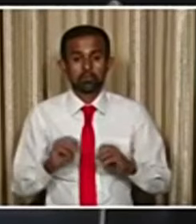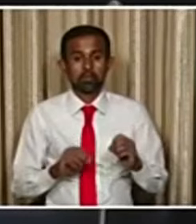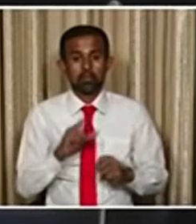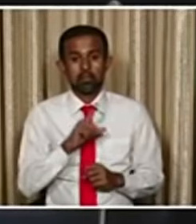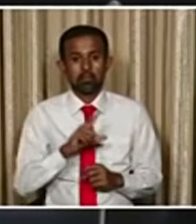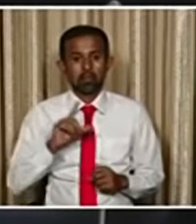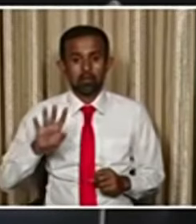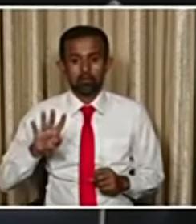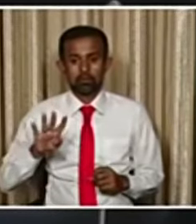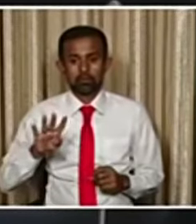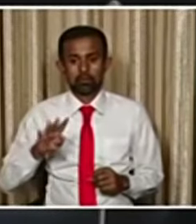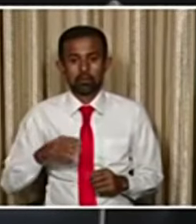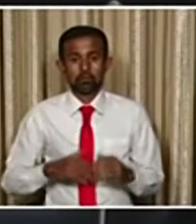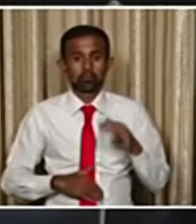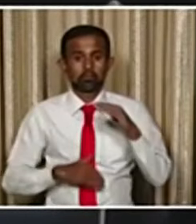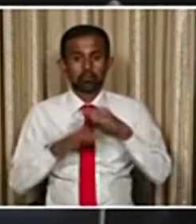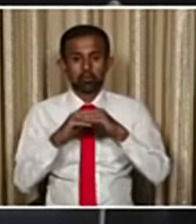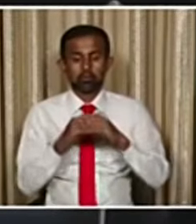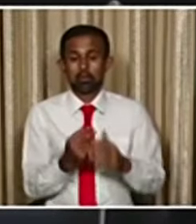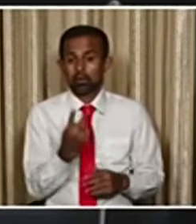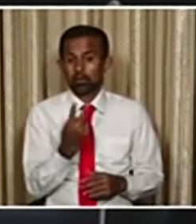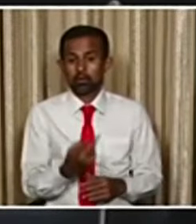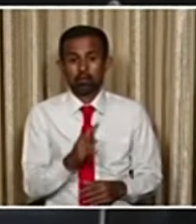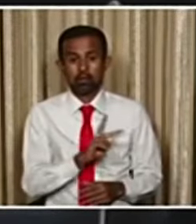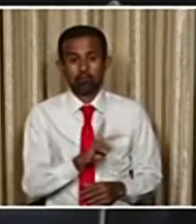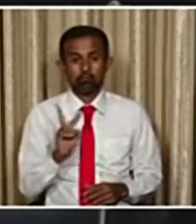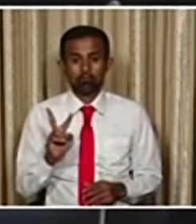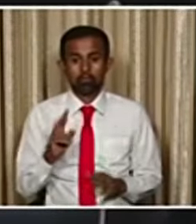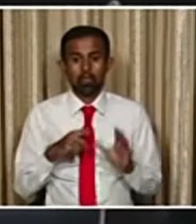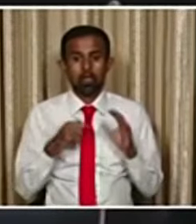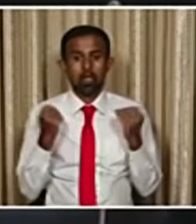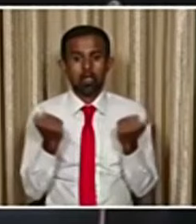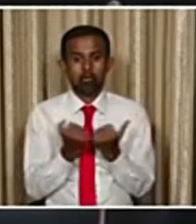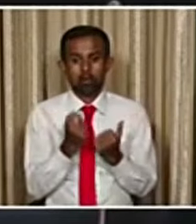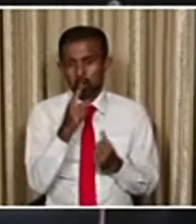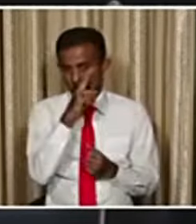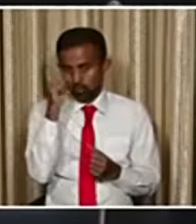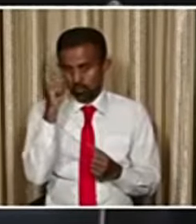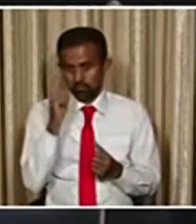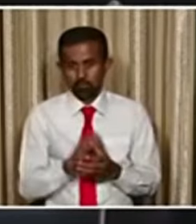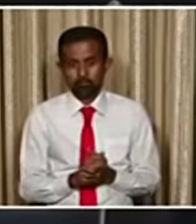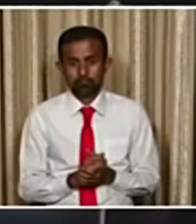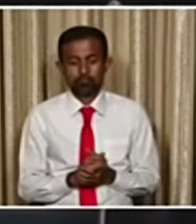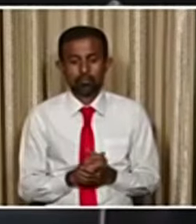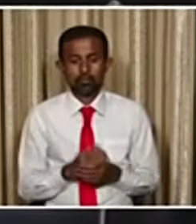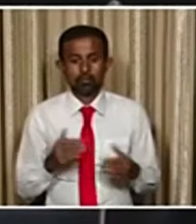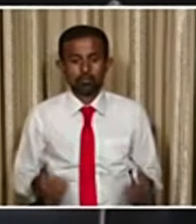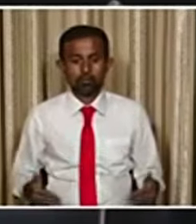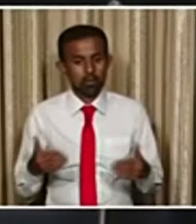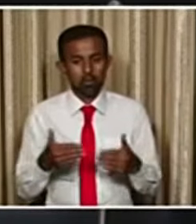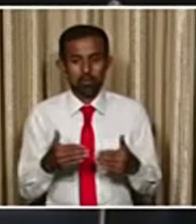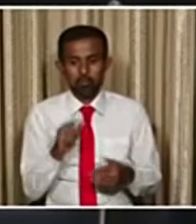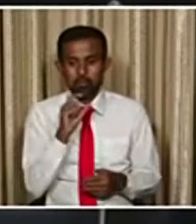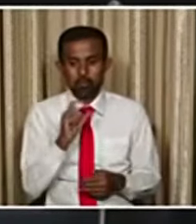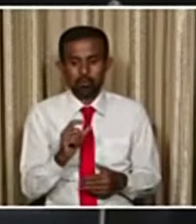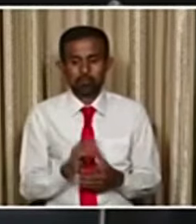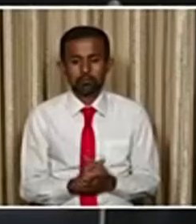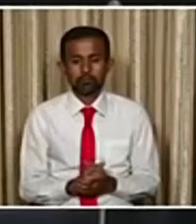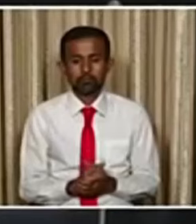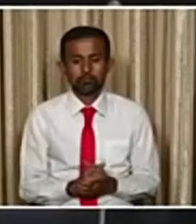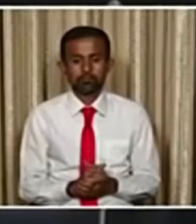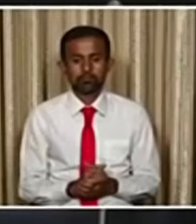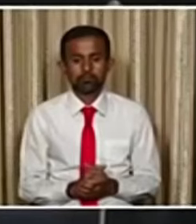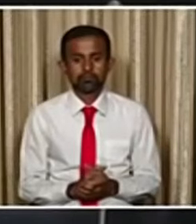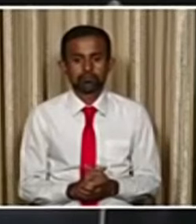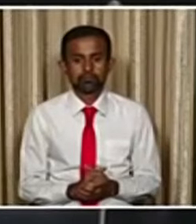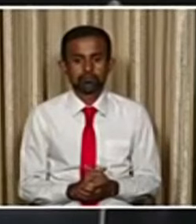ගියා. ඒ 2022 අප්‍රේල් මාසයේ තත්ත්වය අපි අද බලනවා. තත්ත්වය කල්පනා